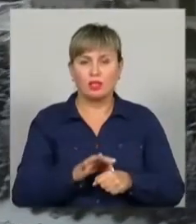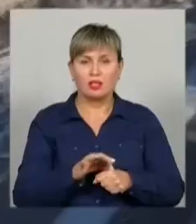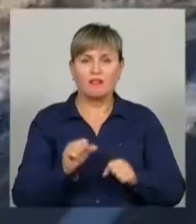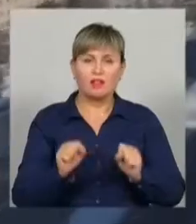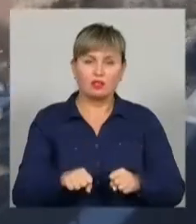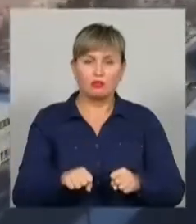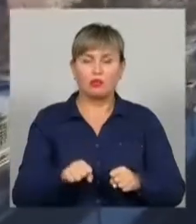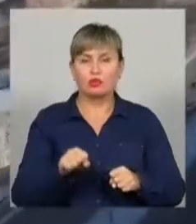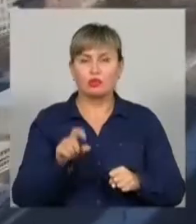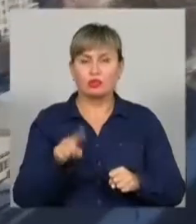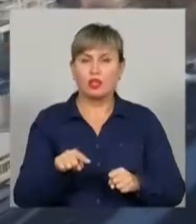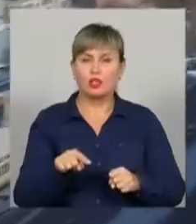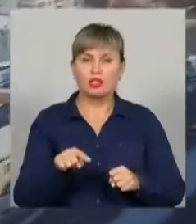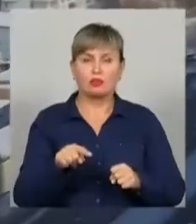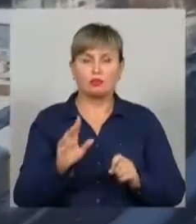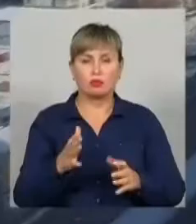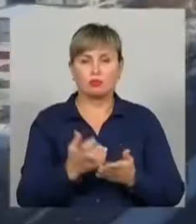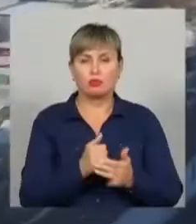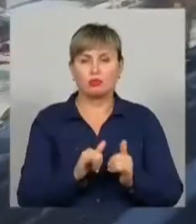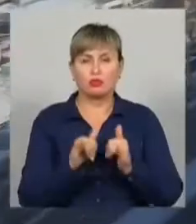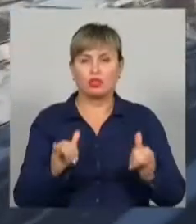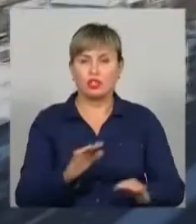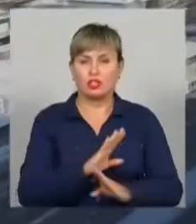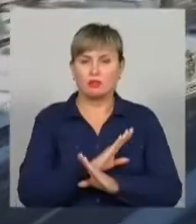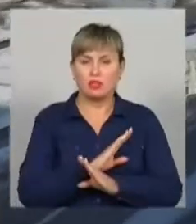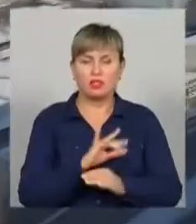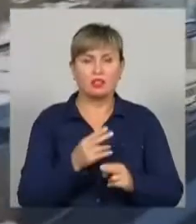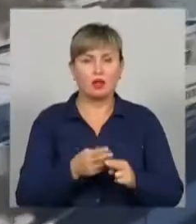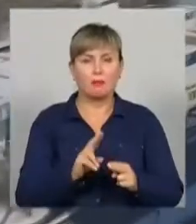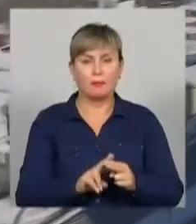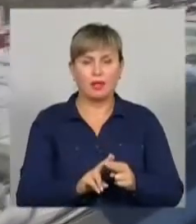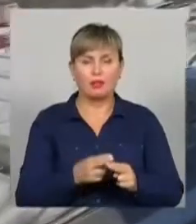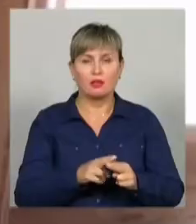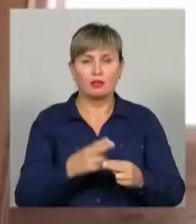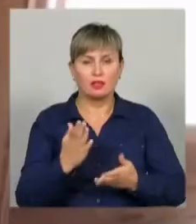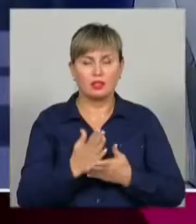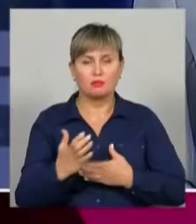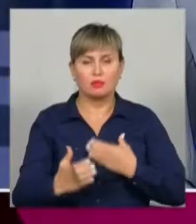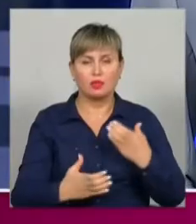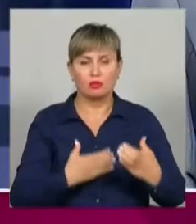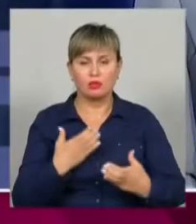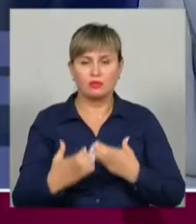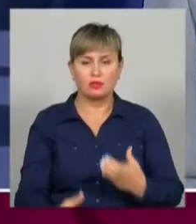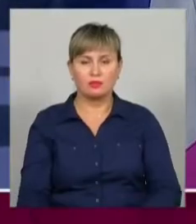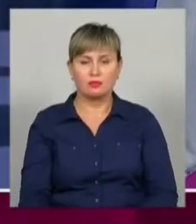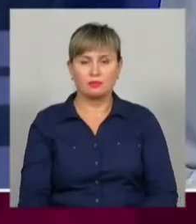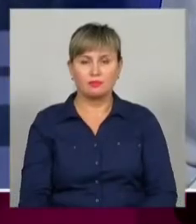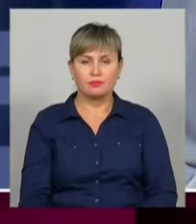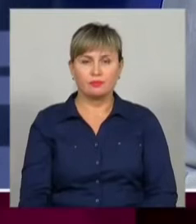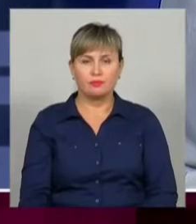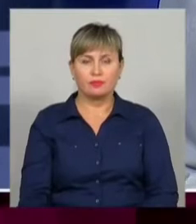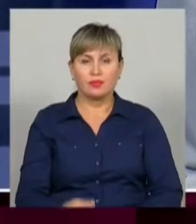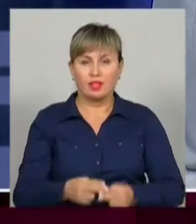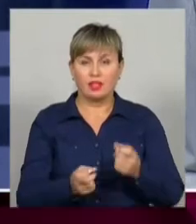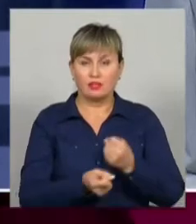он может вызвать там увеличение смертности. Поэтому, в общем-то, это вызывает обеспокоенность. Этот штамм выявили уже